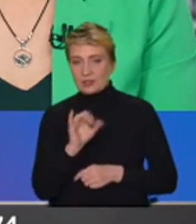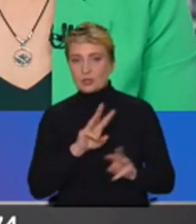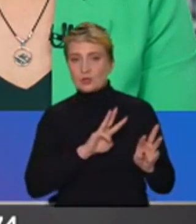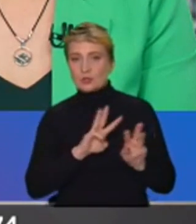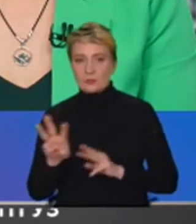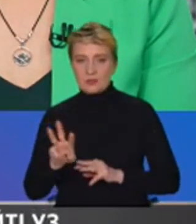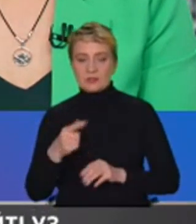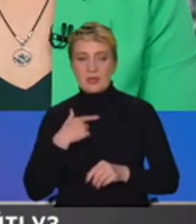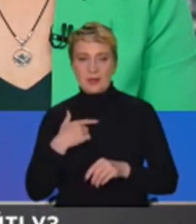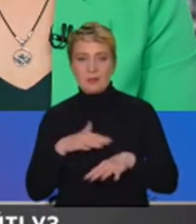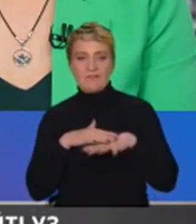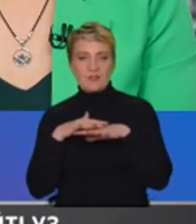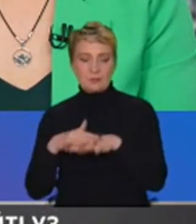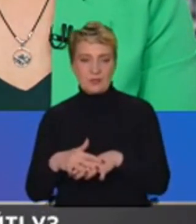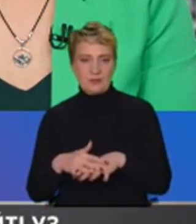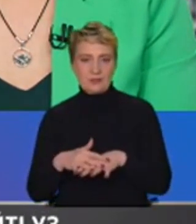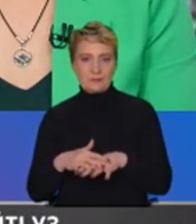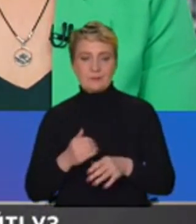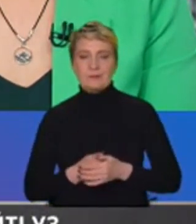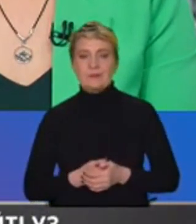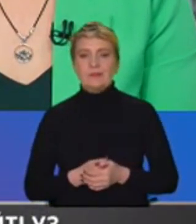ми відправляємо від їх імені.